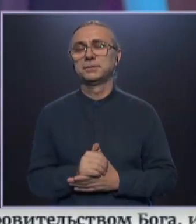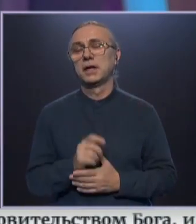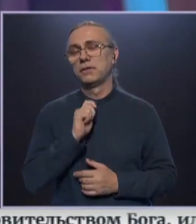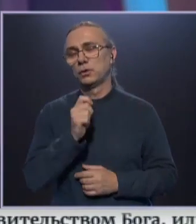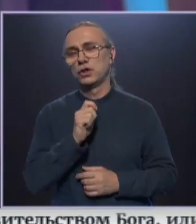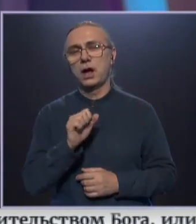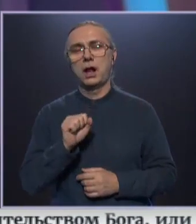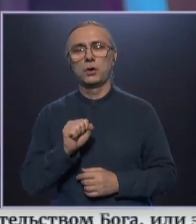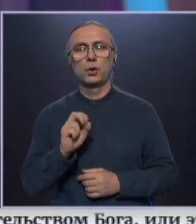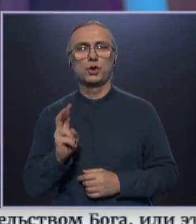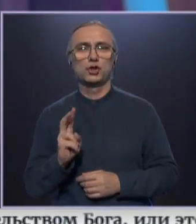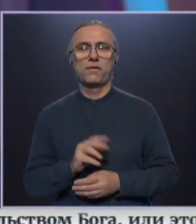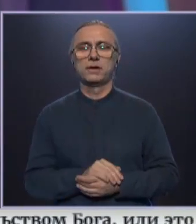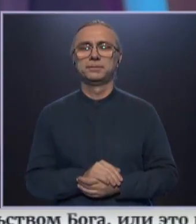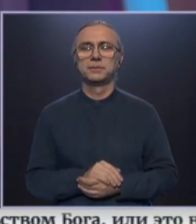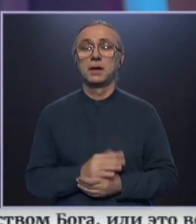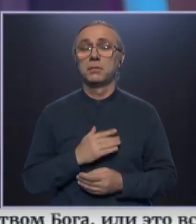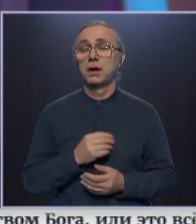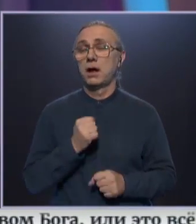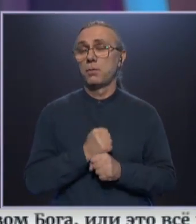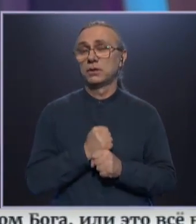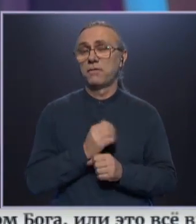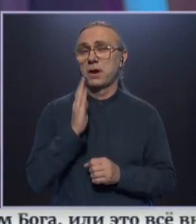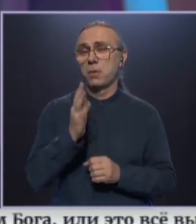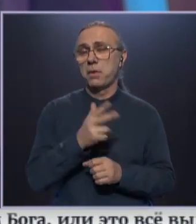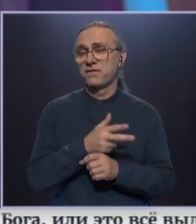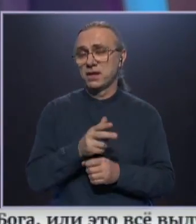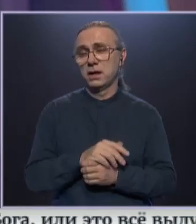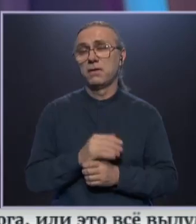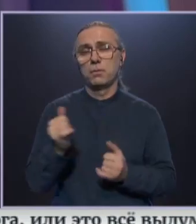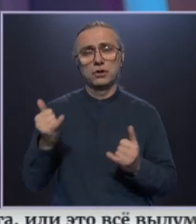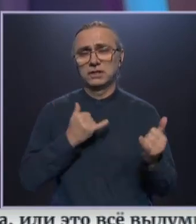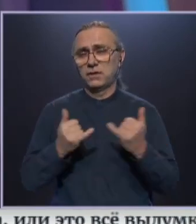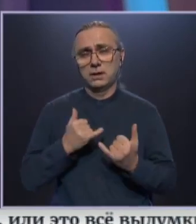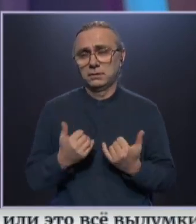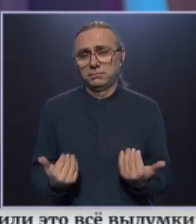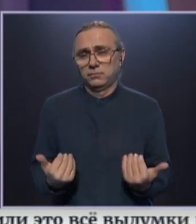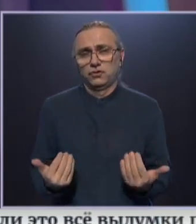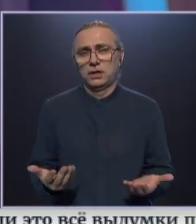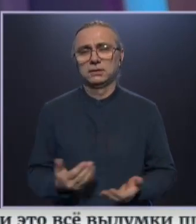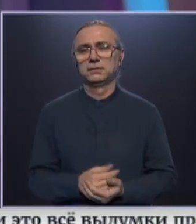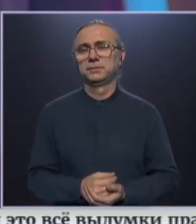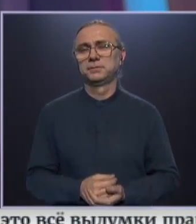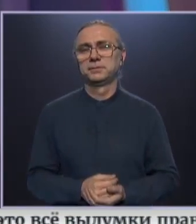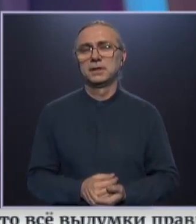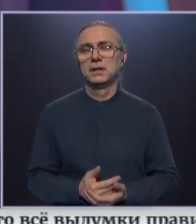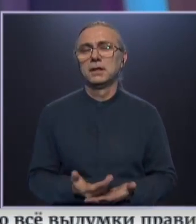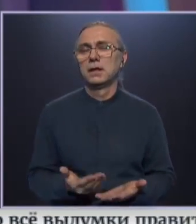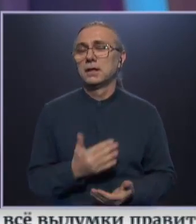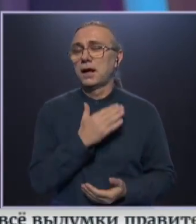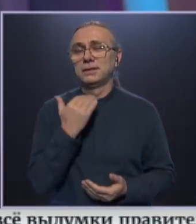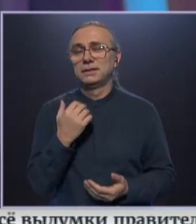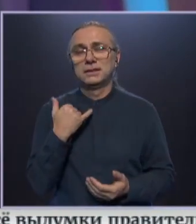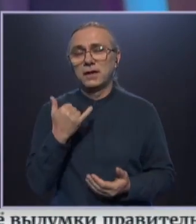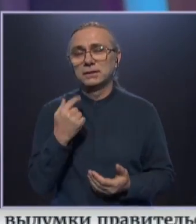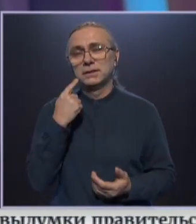Кулешова. Мы работаем в прямом эфире. Вы можете нам дозвониться. Абсолютно серьезно, люди дозваниваются. Если по какой-то причине не хотите звонить или,